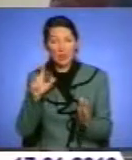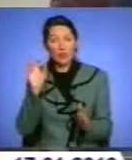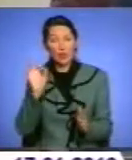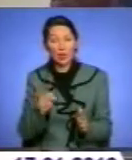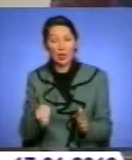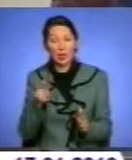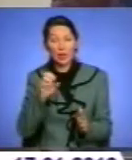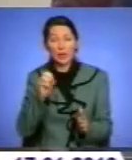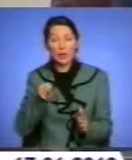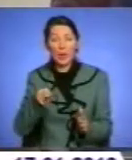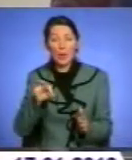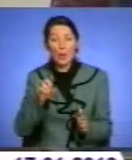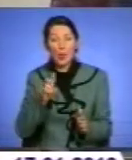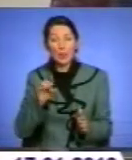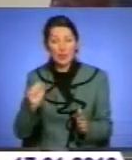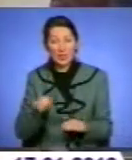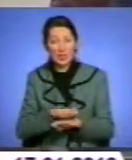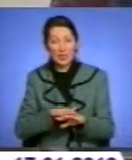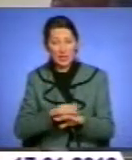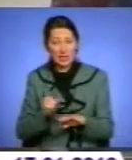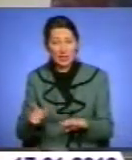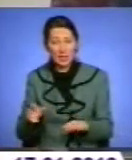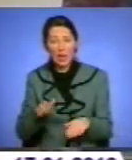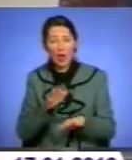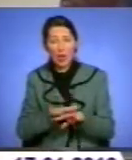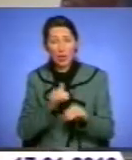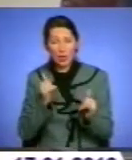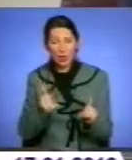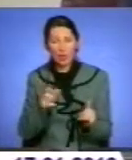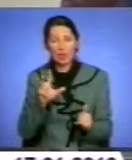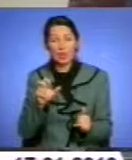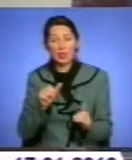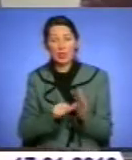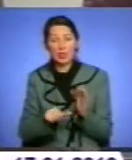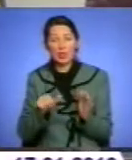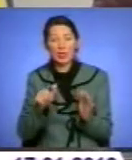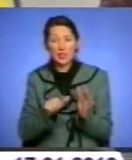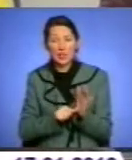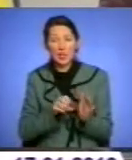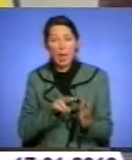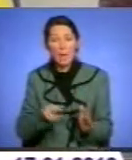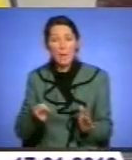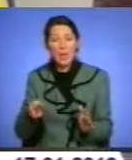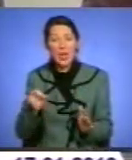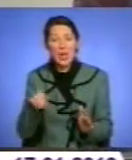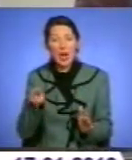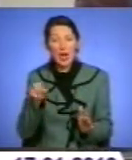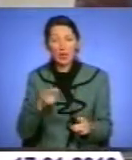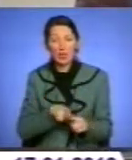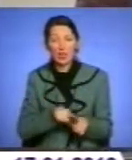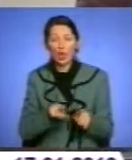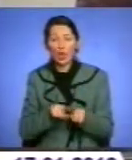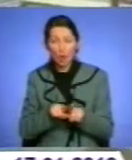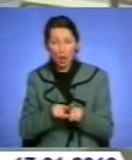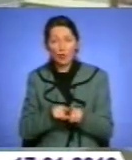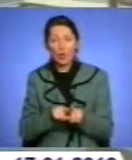Депозити населення в банках сьогодні досягли 366 мільярдів. А це, між іншим, дорівнює річним доходам